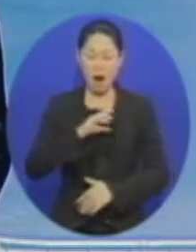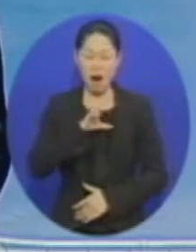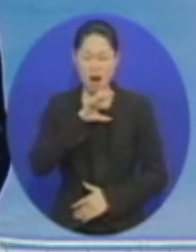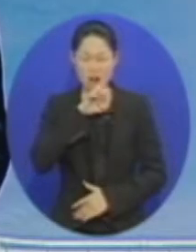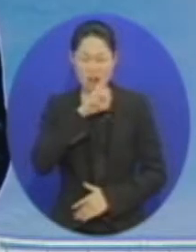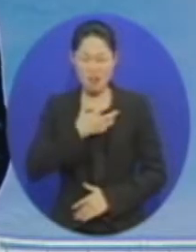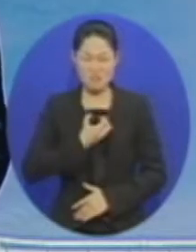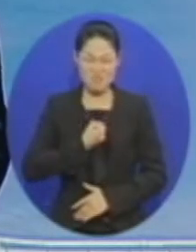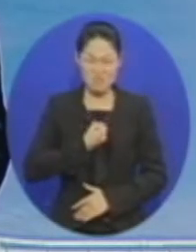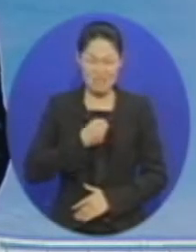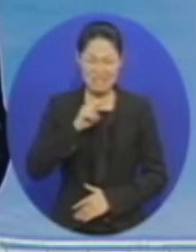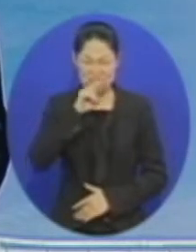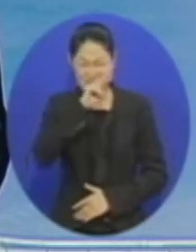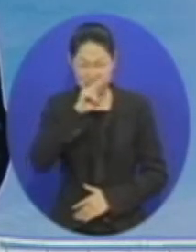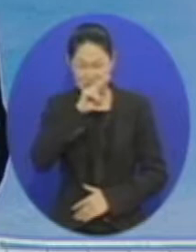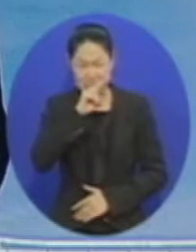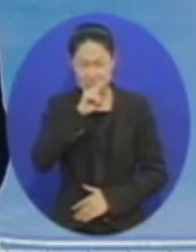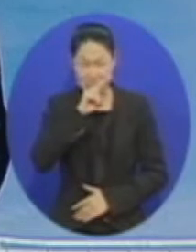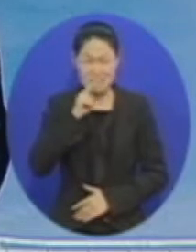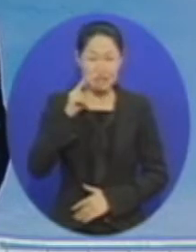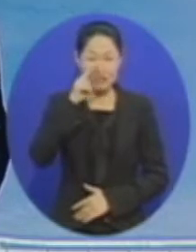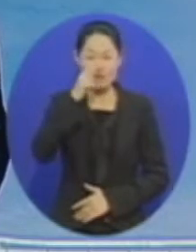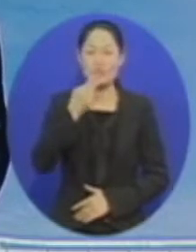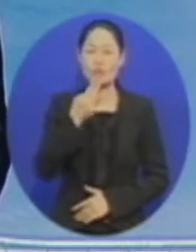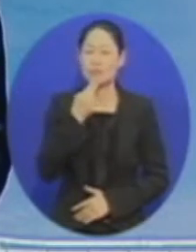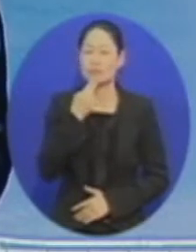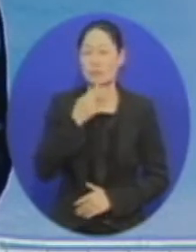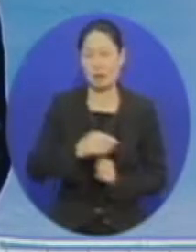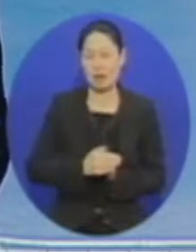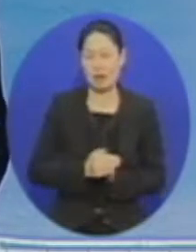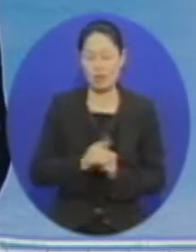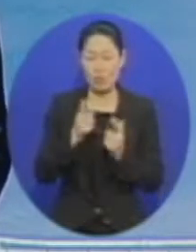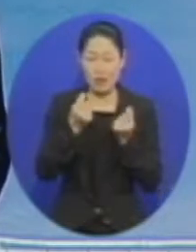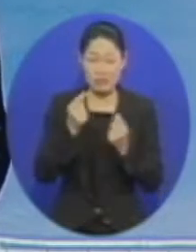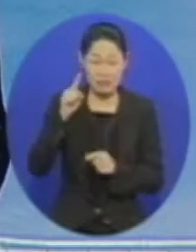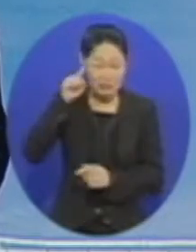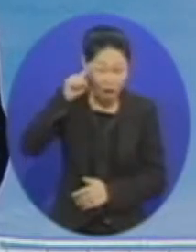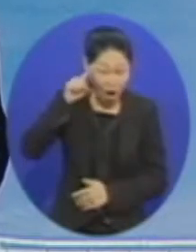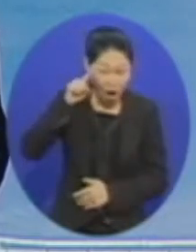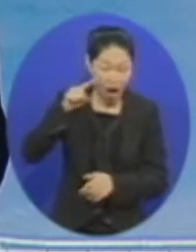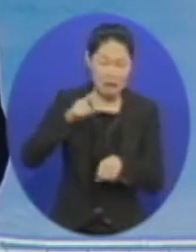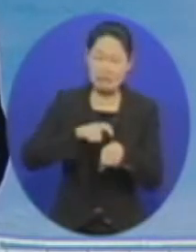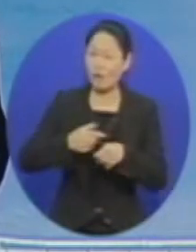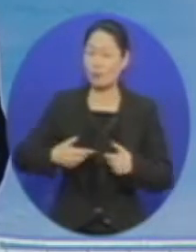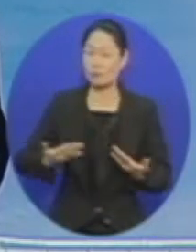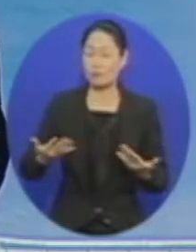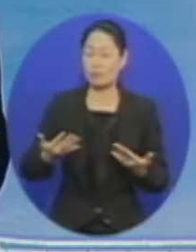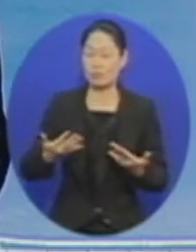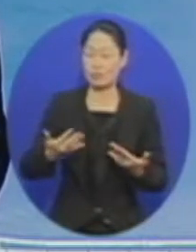불평 시기 질투하지 않습니다 그런거 신경쓸 겨를이 없어요